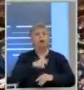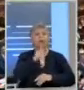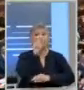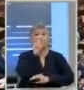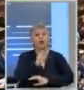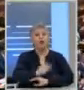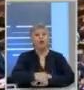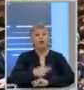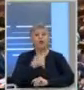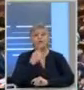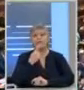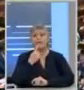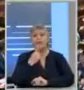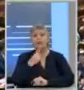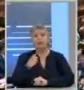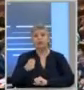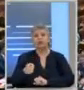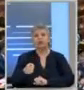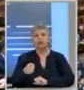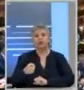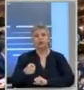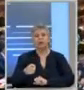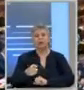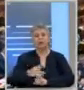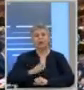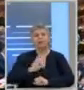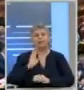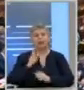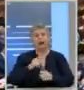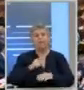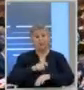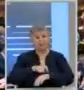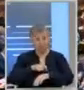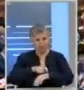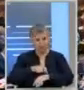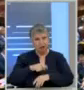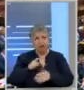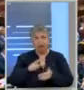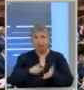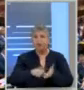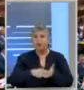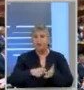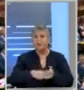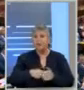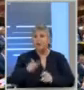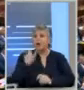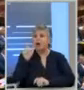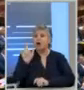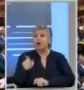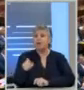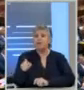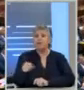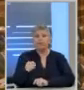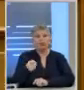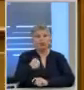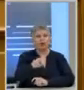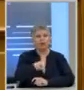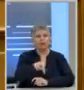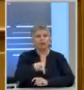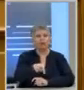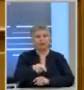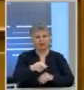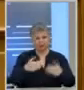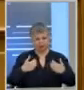διαβάσει. Μήπως το σχολιάσει κάποια στιγμή. Δεν τα λέμε εμείς, βλέπετε.